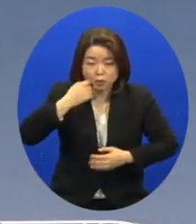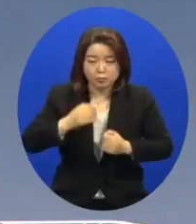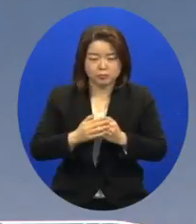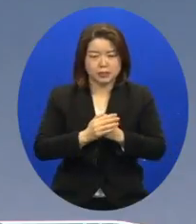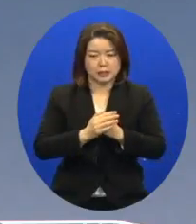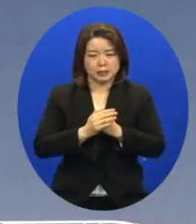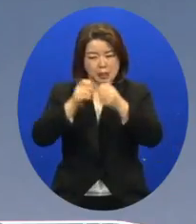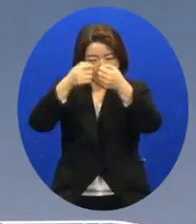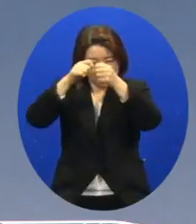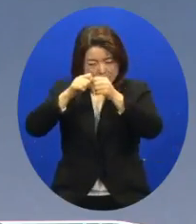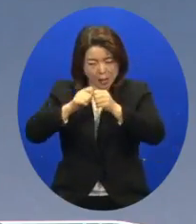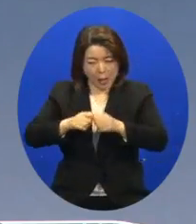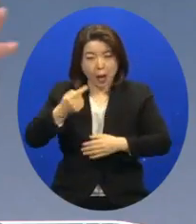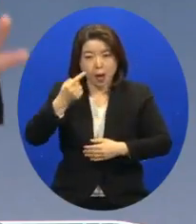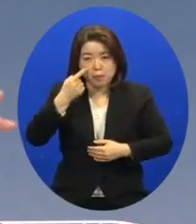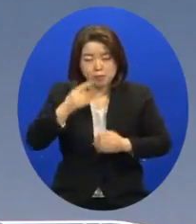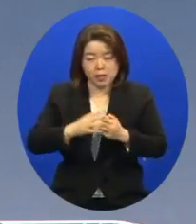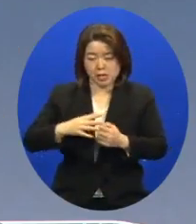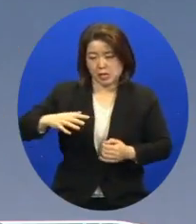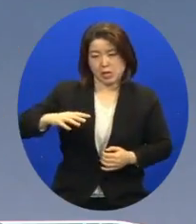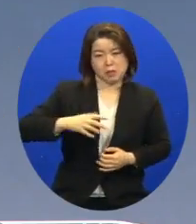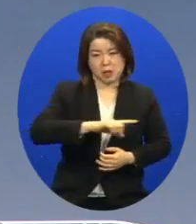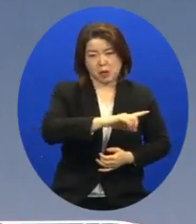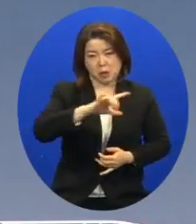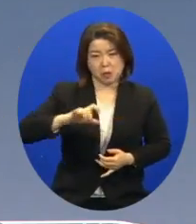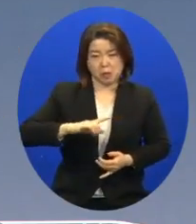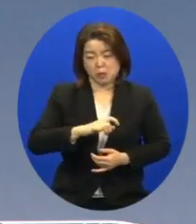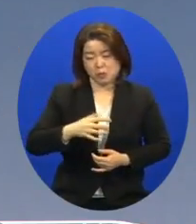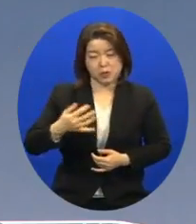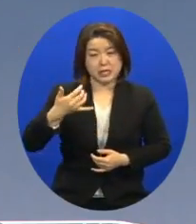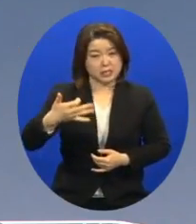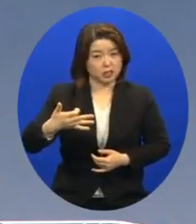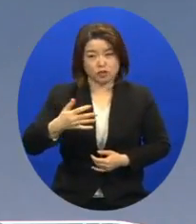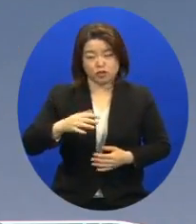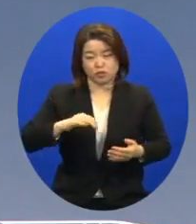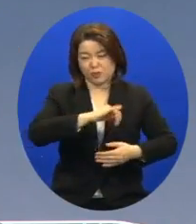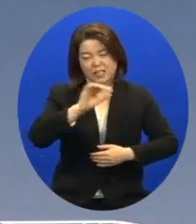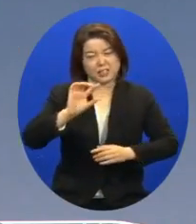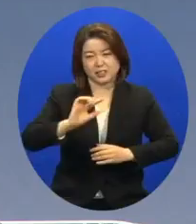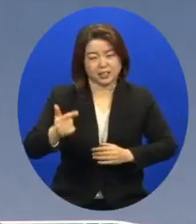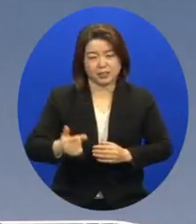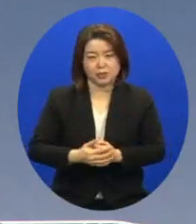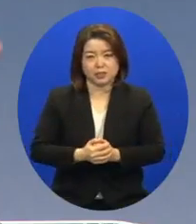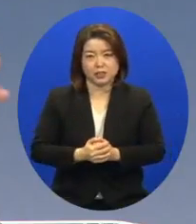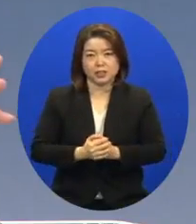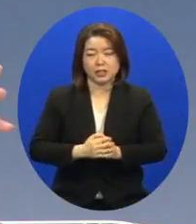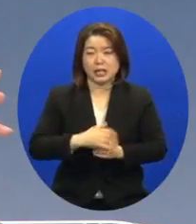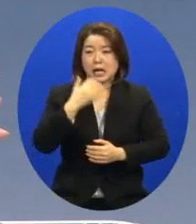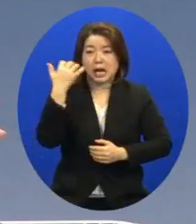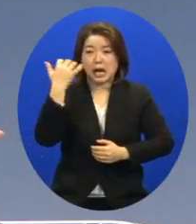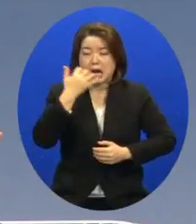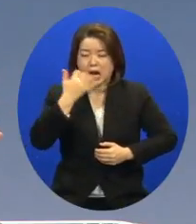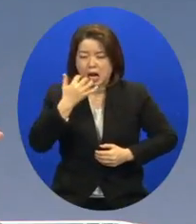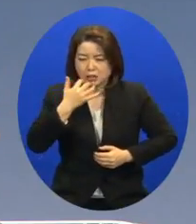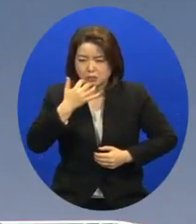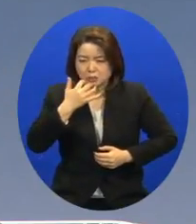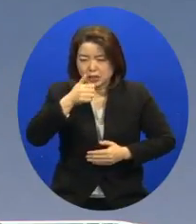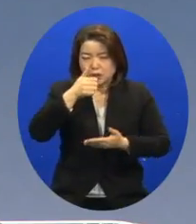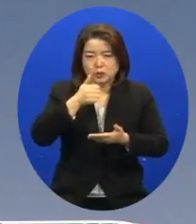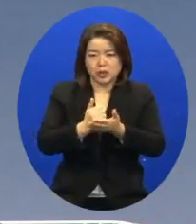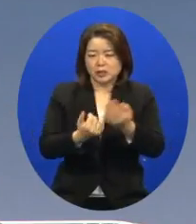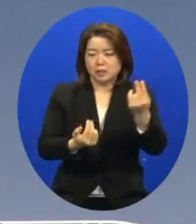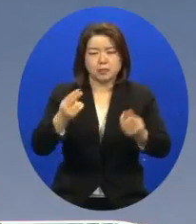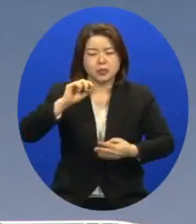엄밀히 말하면 이 코로나 바이러스가 아닙니다 음란 의 죄는 비교할 수 없이 무섭습니다